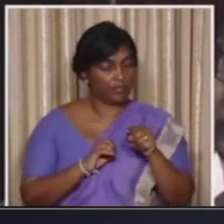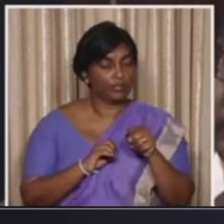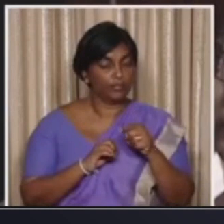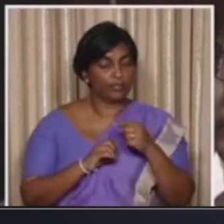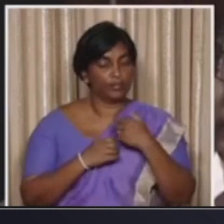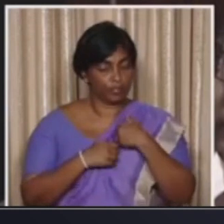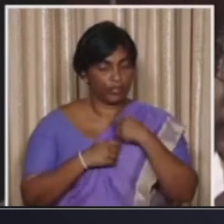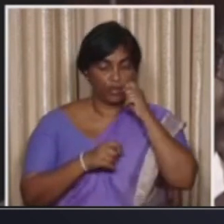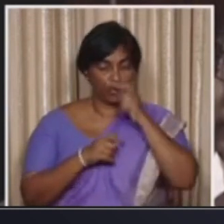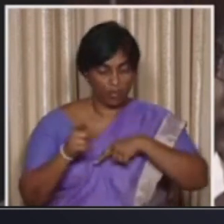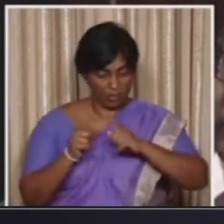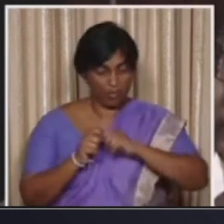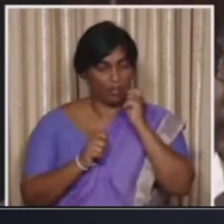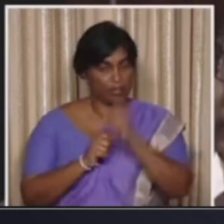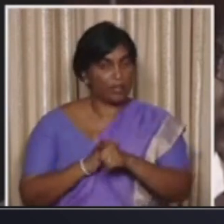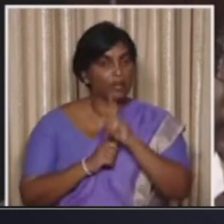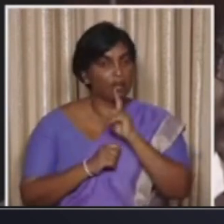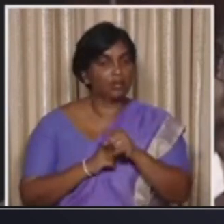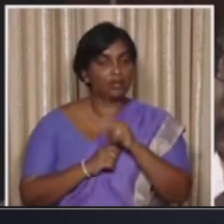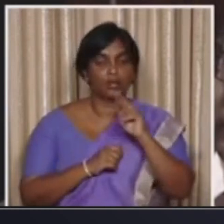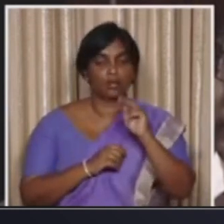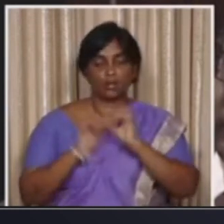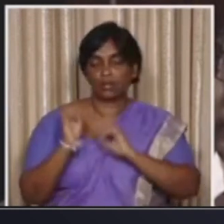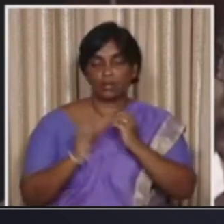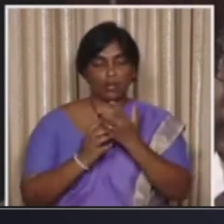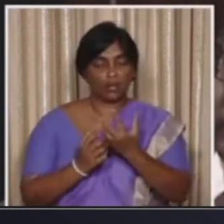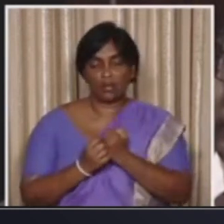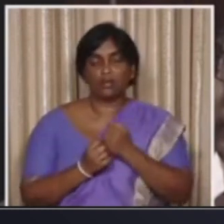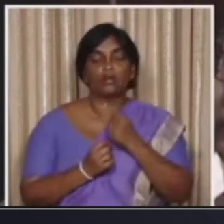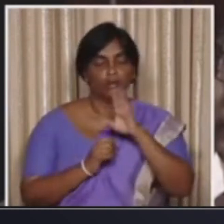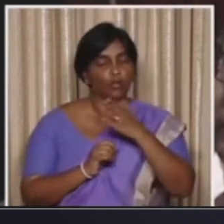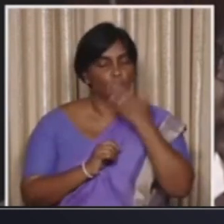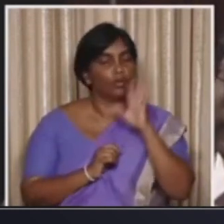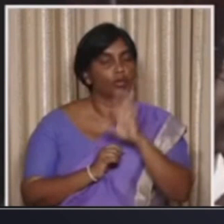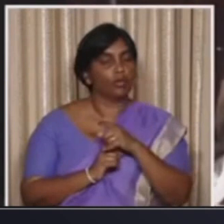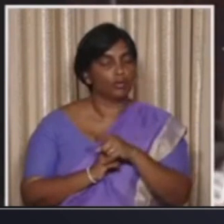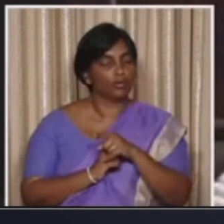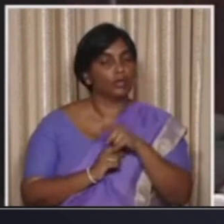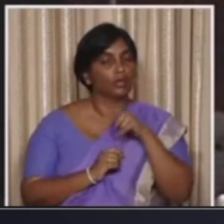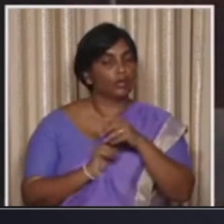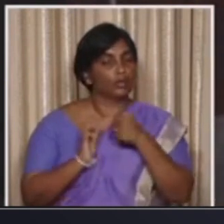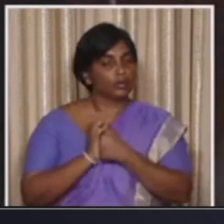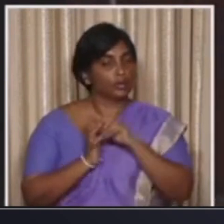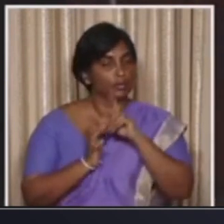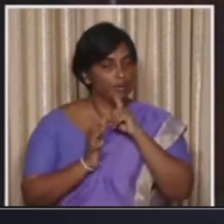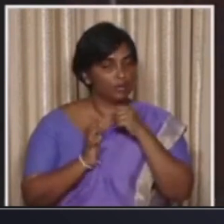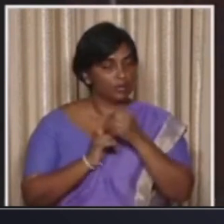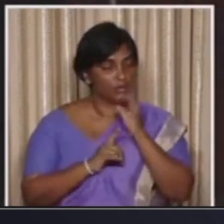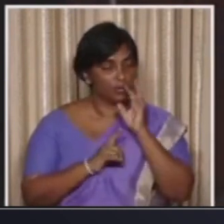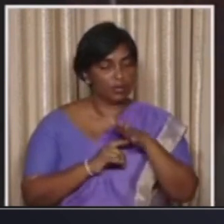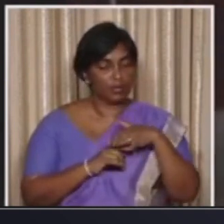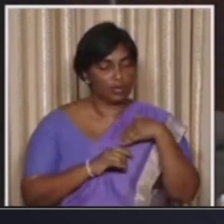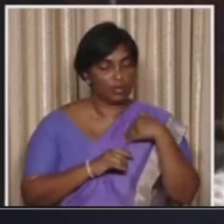අපට ජනතාවට විකුණනවා කියලා කියන්නේ 20%ක් ගන්න ක්‍රමයක් තියෙනවා ගරු සභාපතිතුමනි ගරු සභාපතිතුමනි